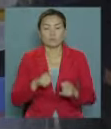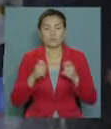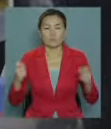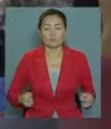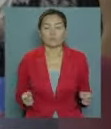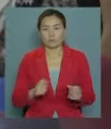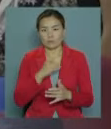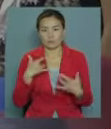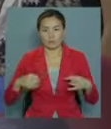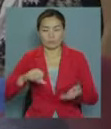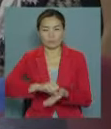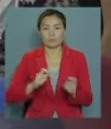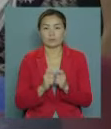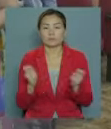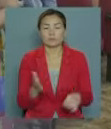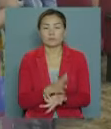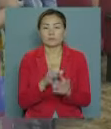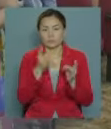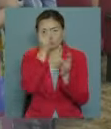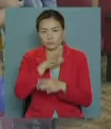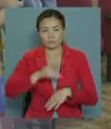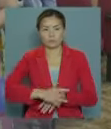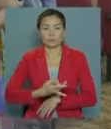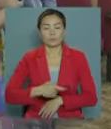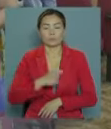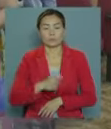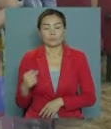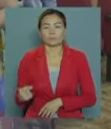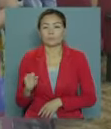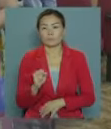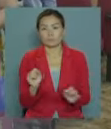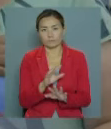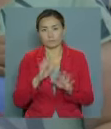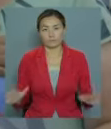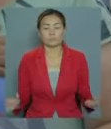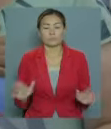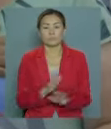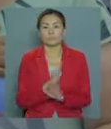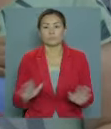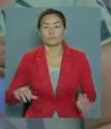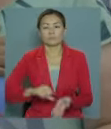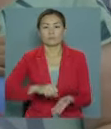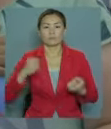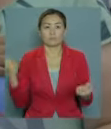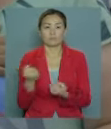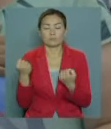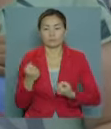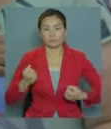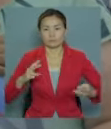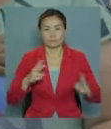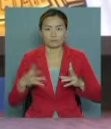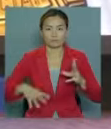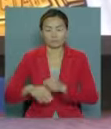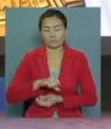түрде сахнаға шығарумен ашылды. Мәдени кеште аудан тұрғындары жергілікті әншілердің патриоттық әндеріне сусындап, бұрымды